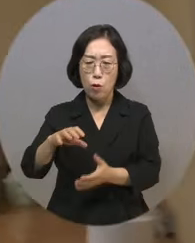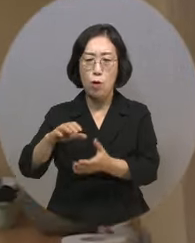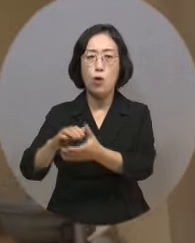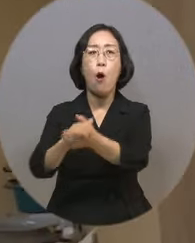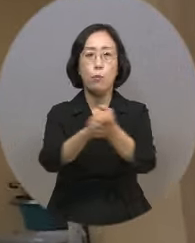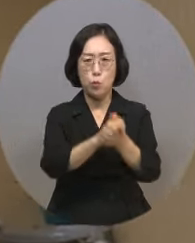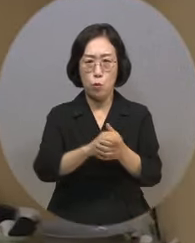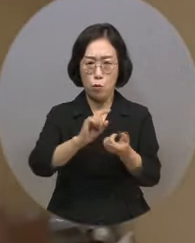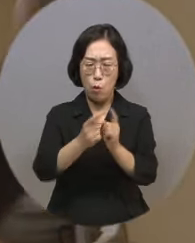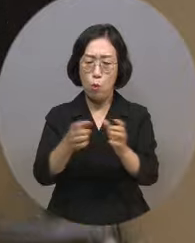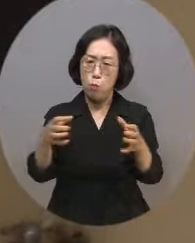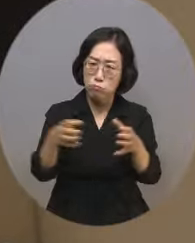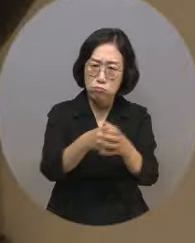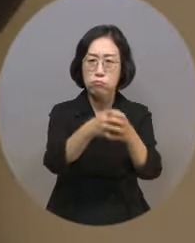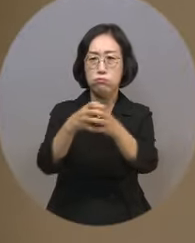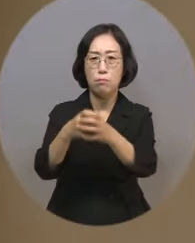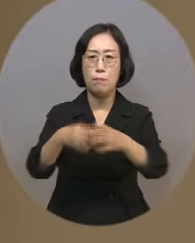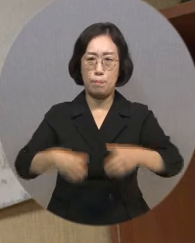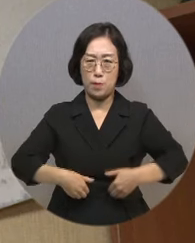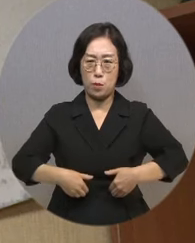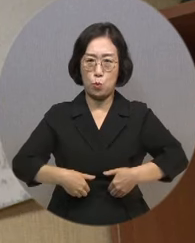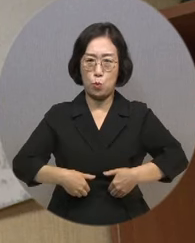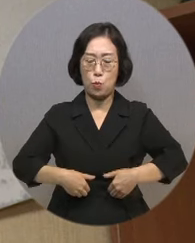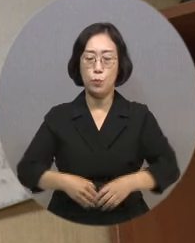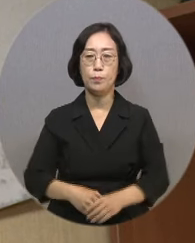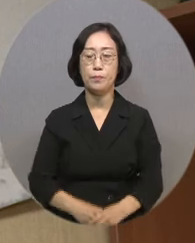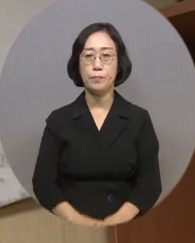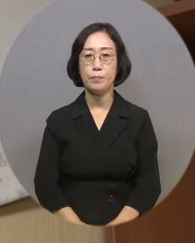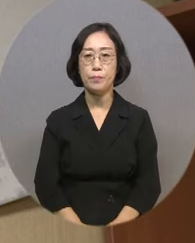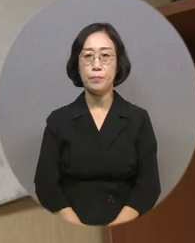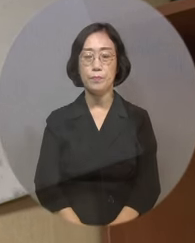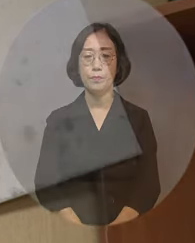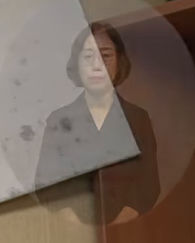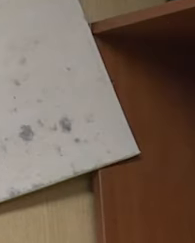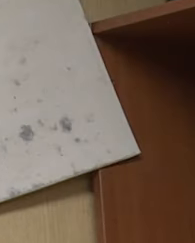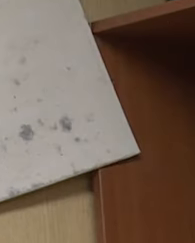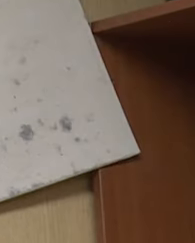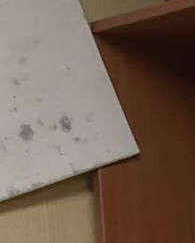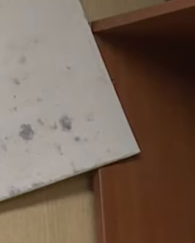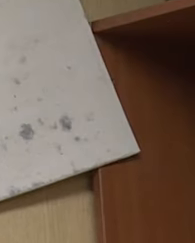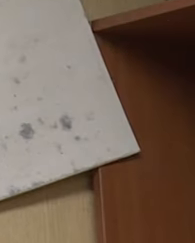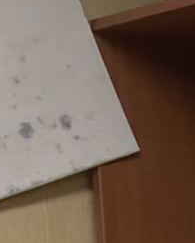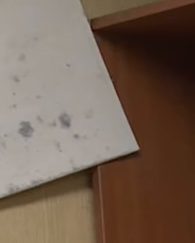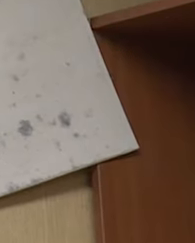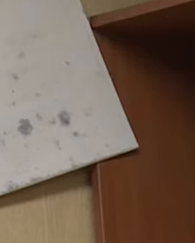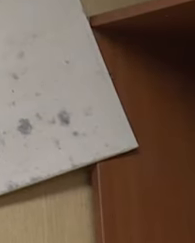하루빨리 이루어지길 바랍니다. 복지TV 뉴스 정유정입니다.